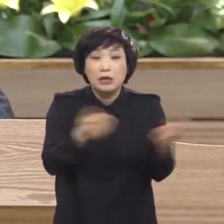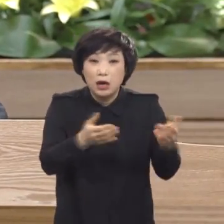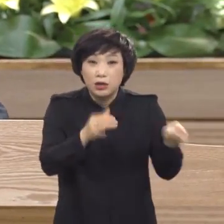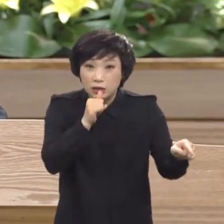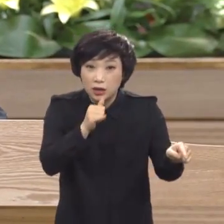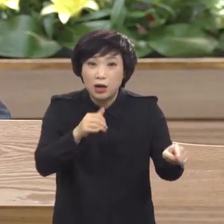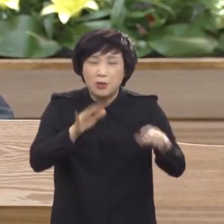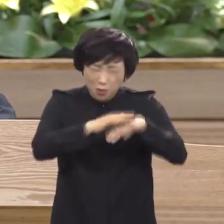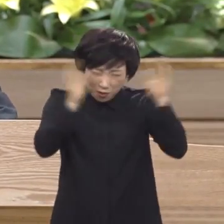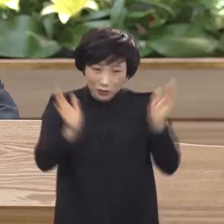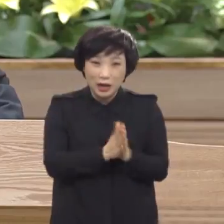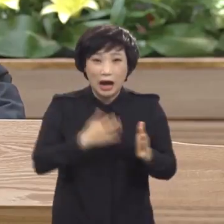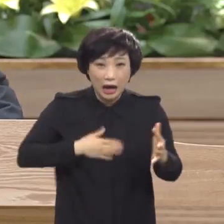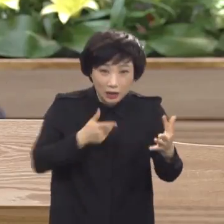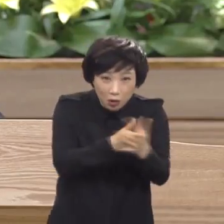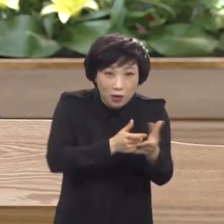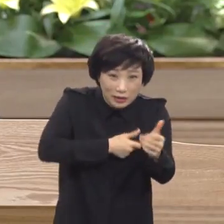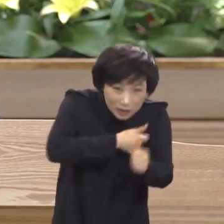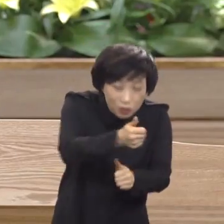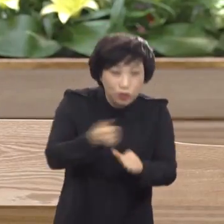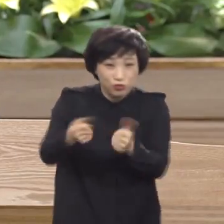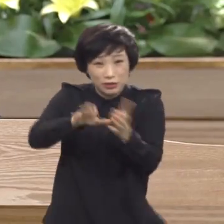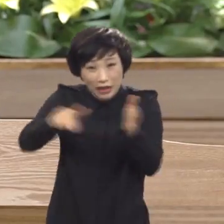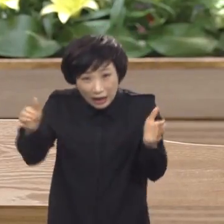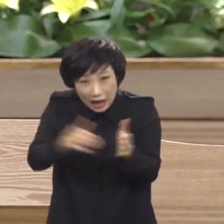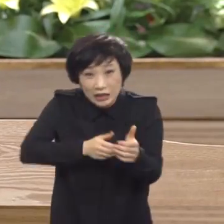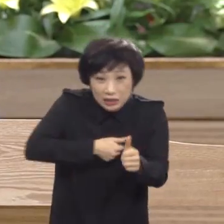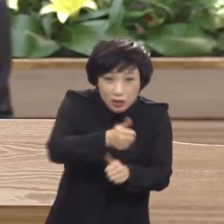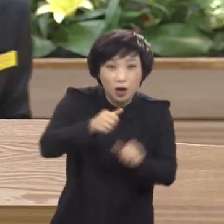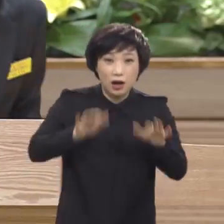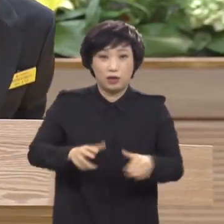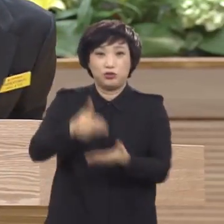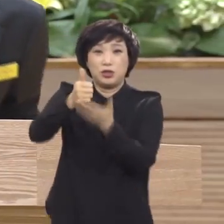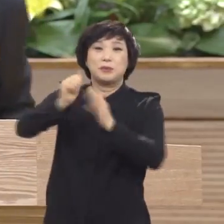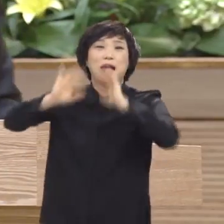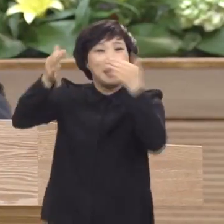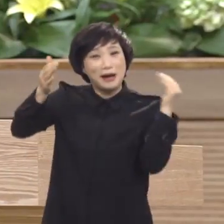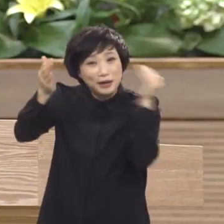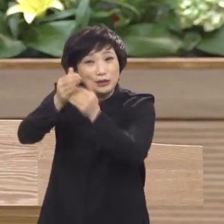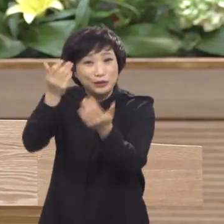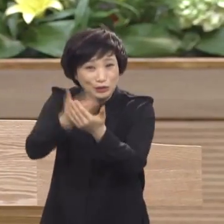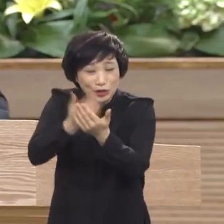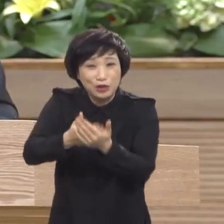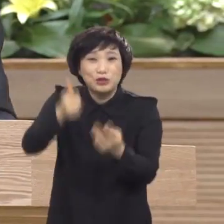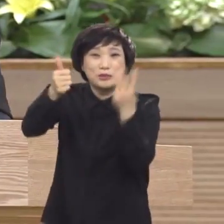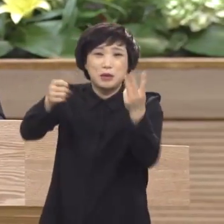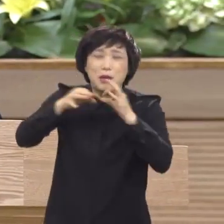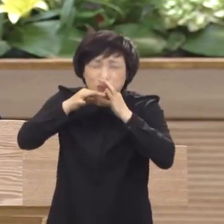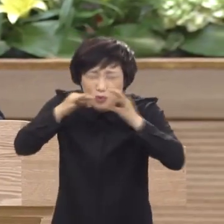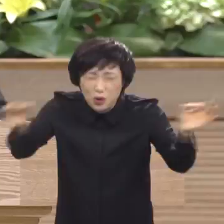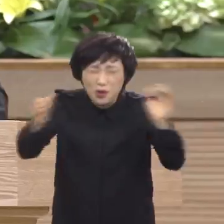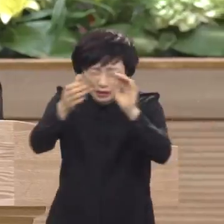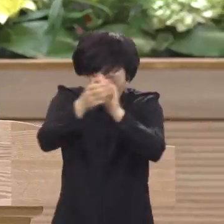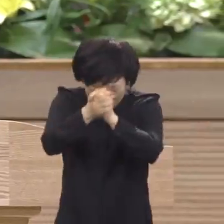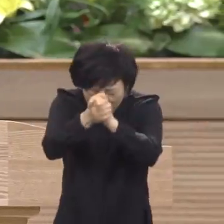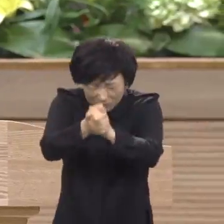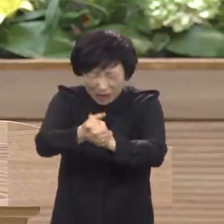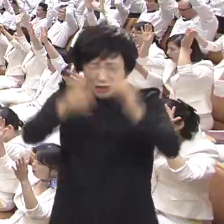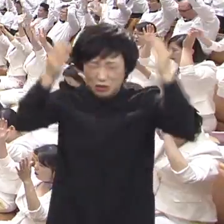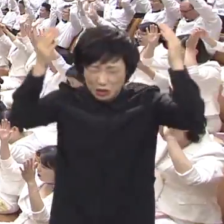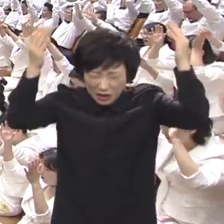사실을 알았사오니 내가 죽을 때까지 이겨 천국 가게 하옵소서. 주여 삼창하고 기도합니다.